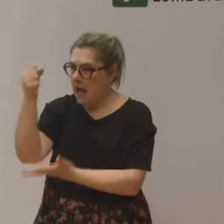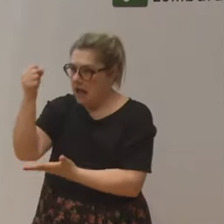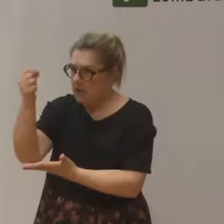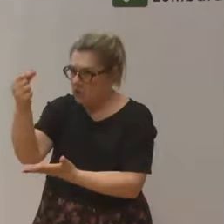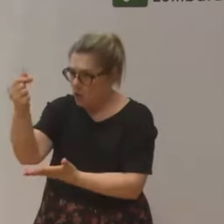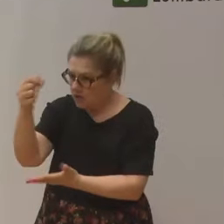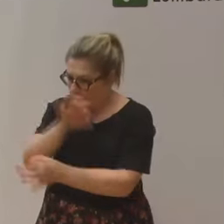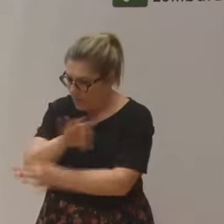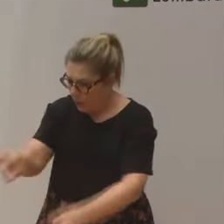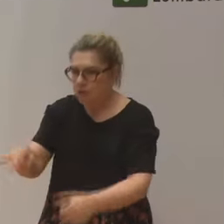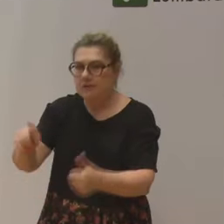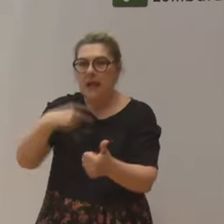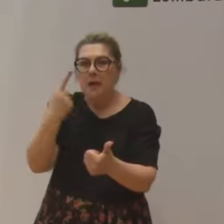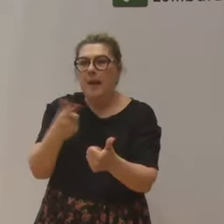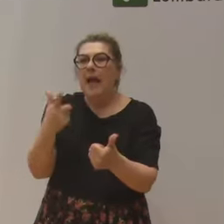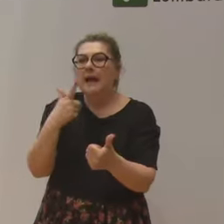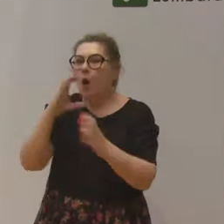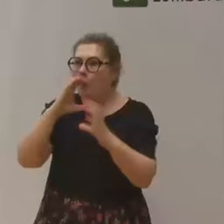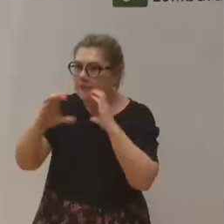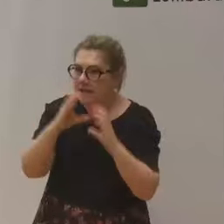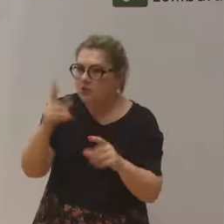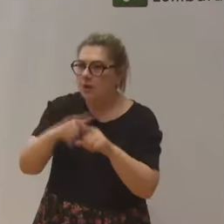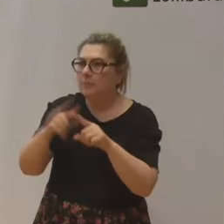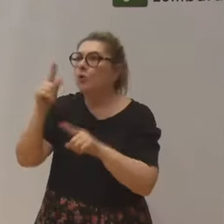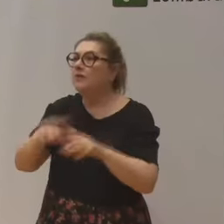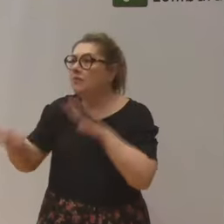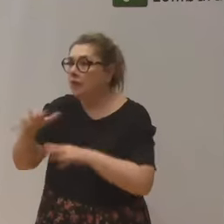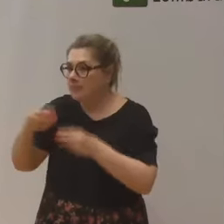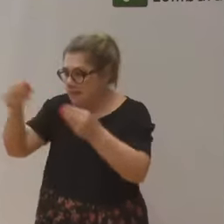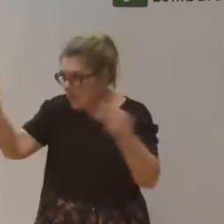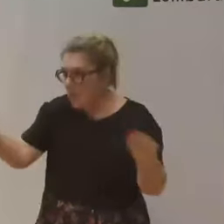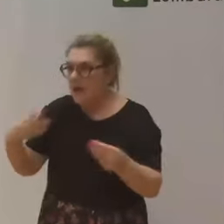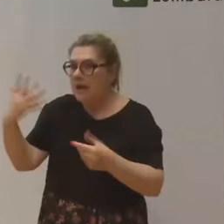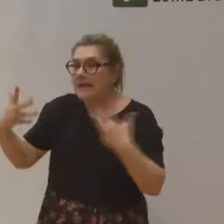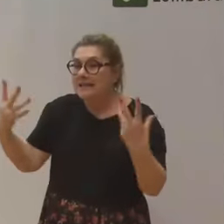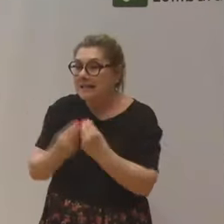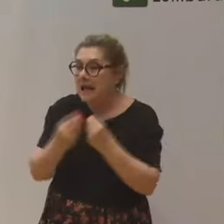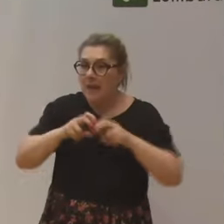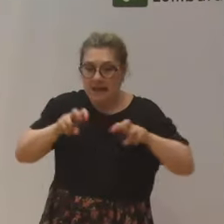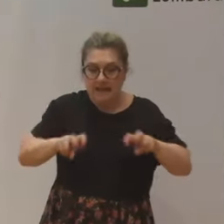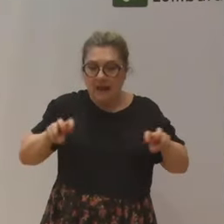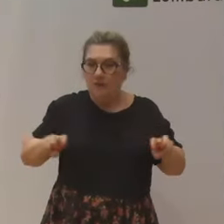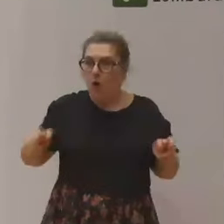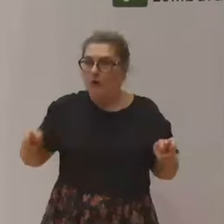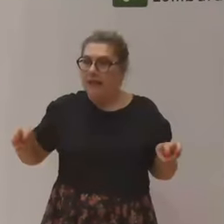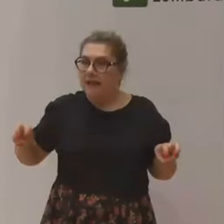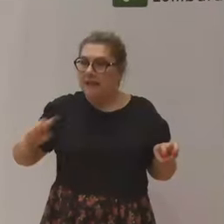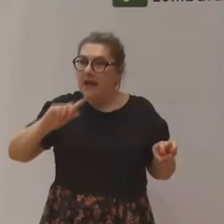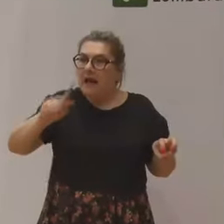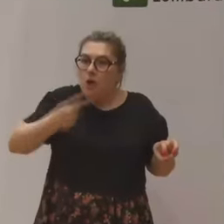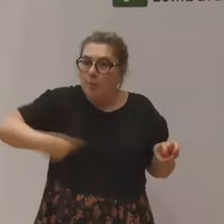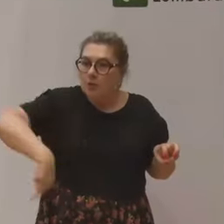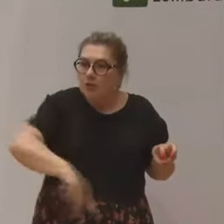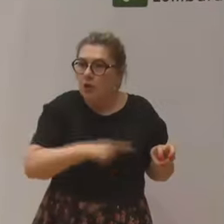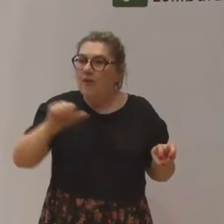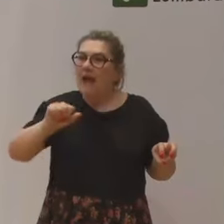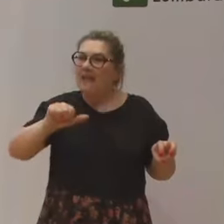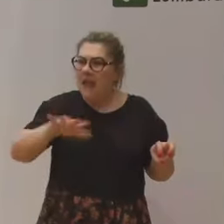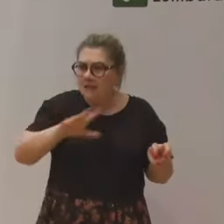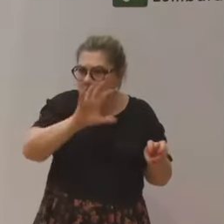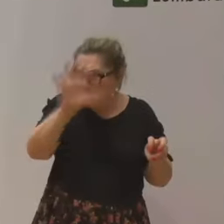messo a disposizione per la comunicazione e l'informazione, sta portando avanti insieme anche al tavolo tecnico sul dopo di noi, insieme alle ATS,